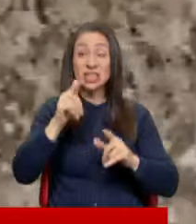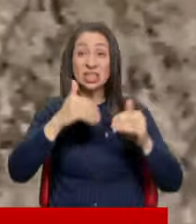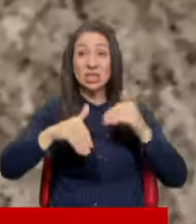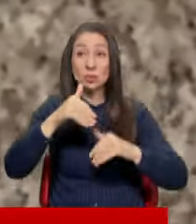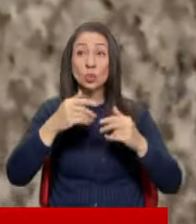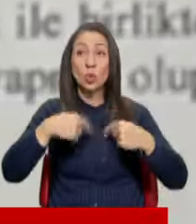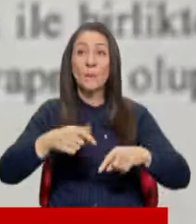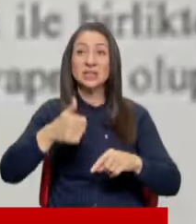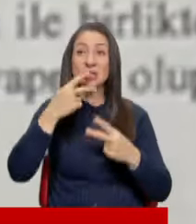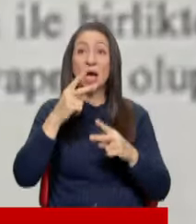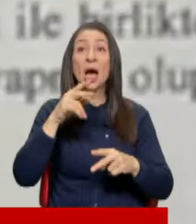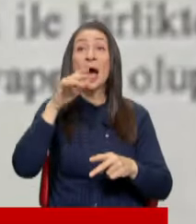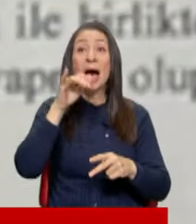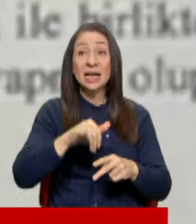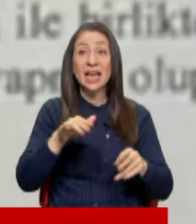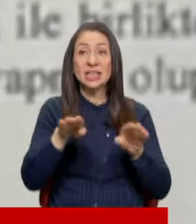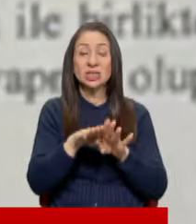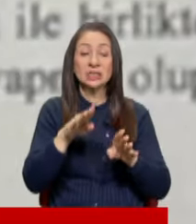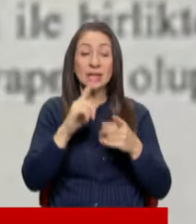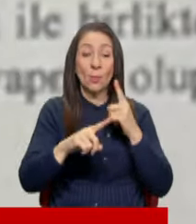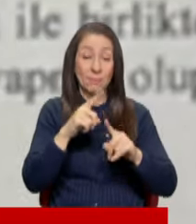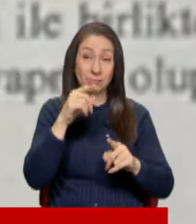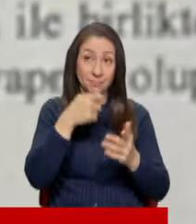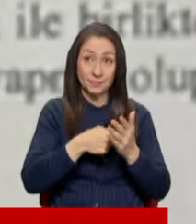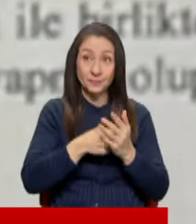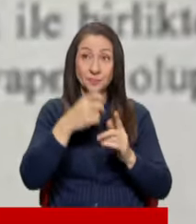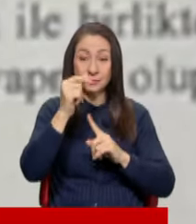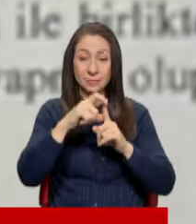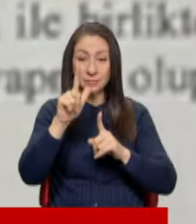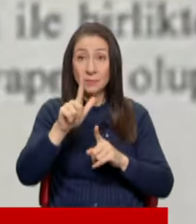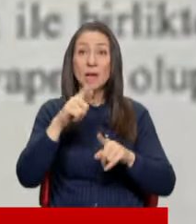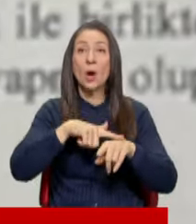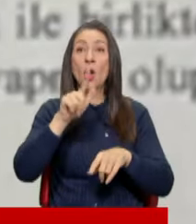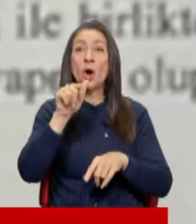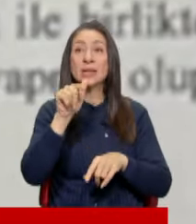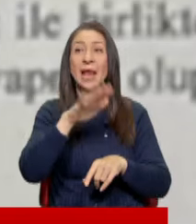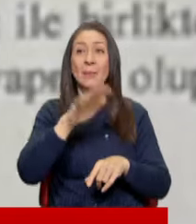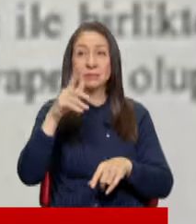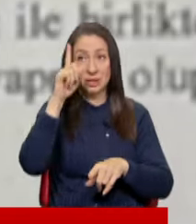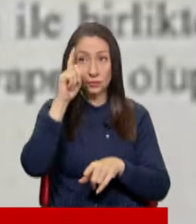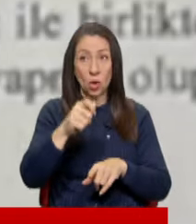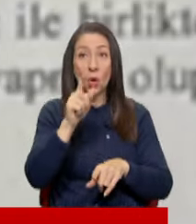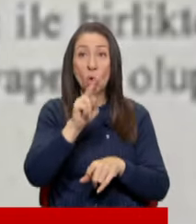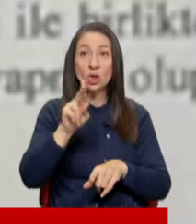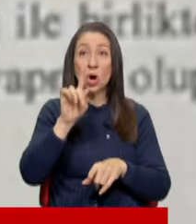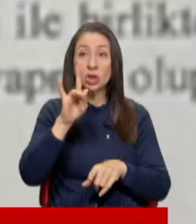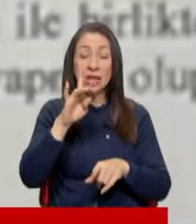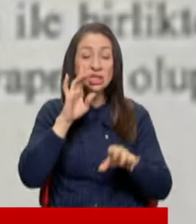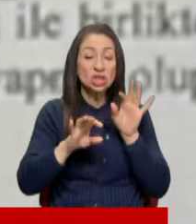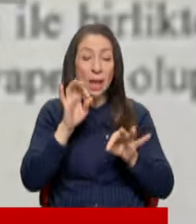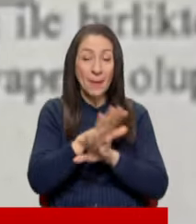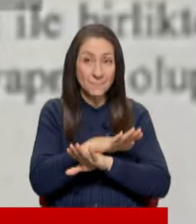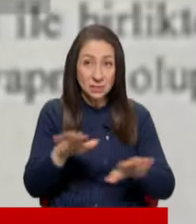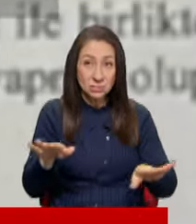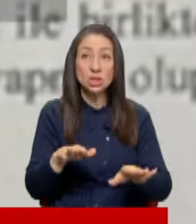başkanlığı açıklama yaptı halkların eşitlik ve Demokrasi Partisi adına İdil Uğurlu 1655 başvuru yapmış olup 1714 inceleme